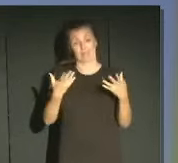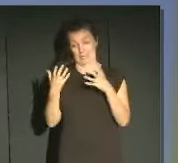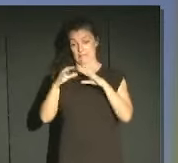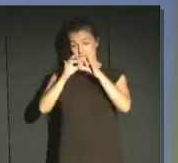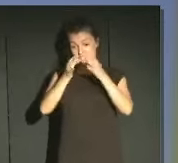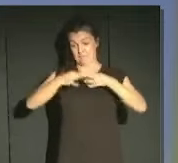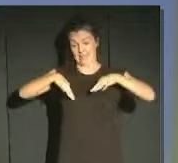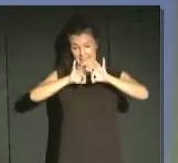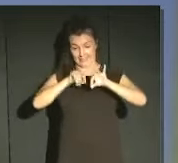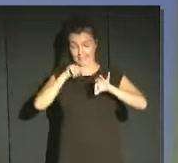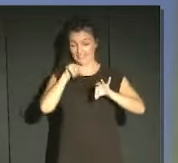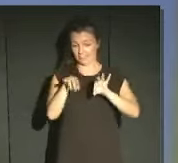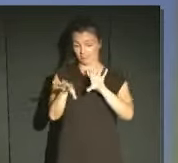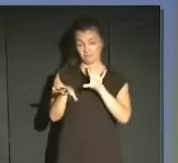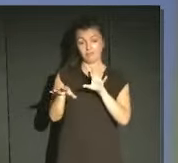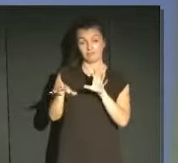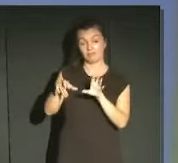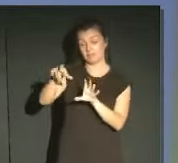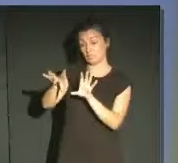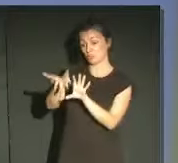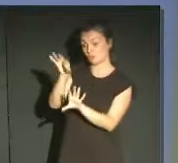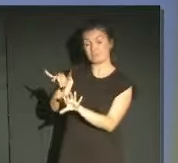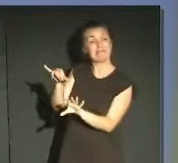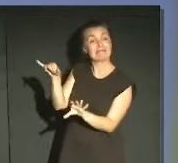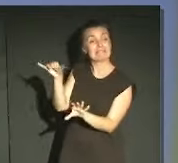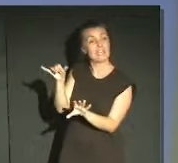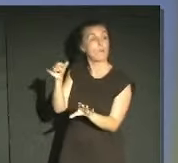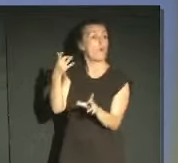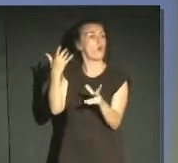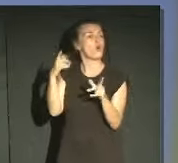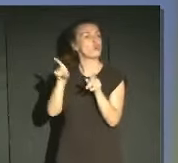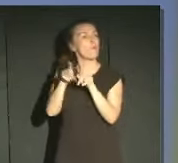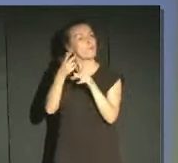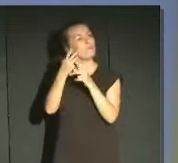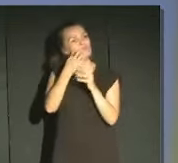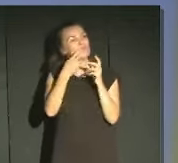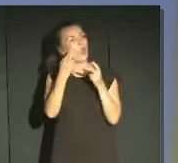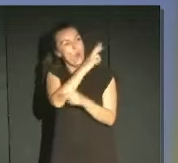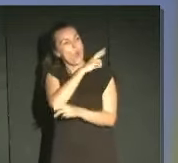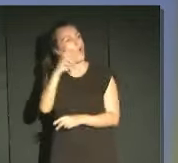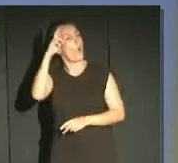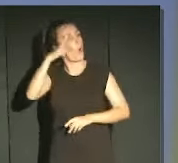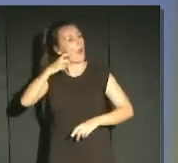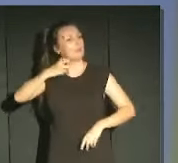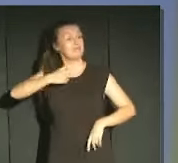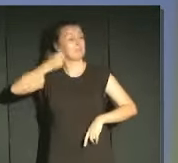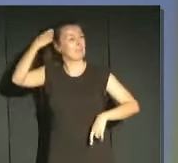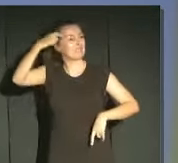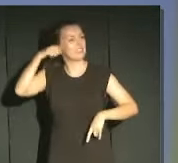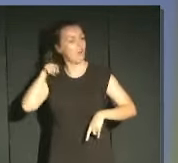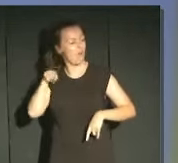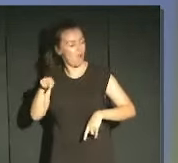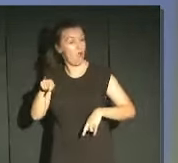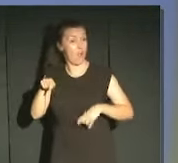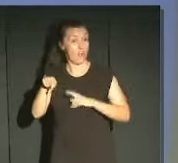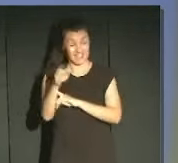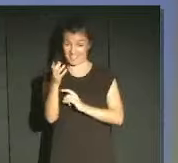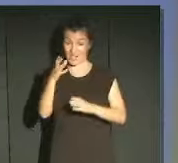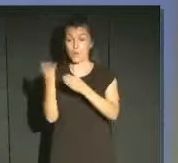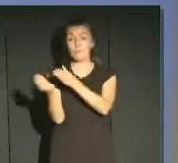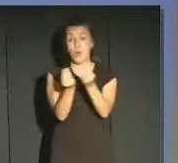dans un pays n'en n'en déplais au monarques présidentiel et bien c'est le peuple et le peuple seul parce que en